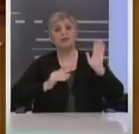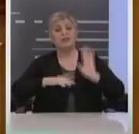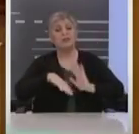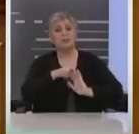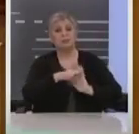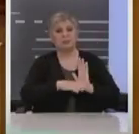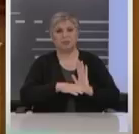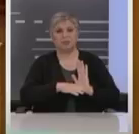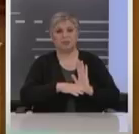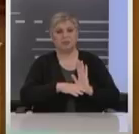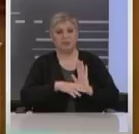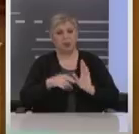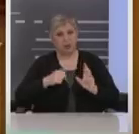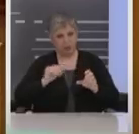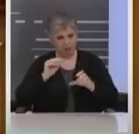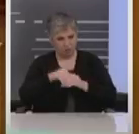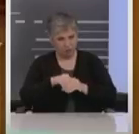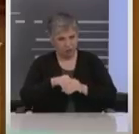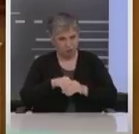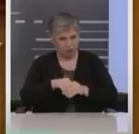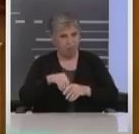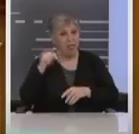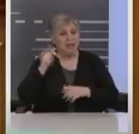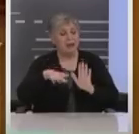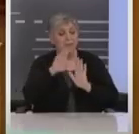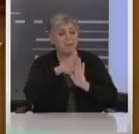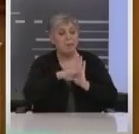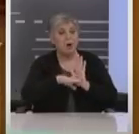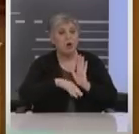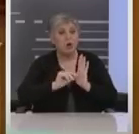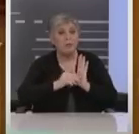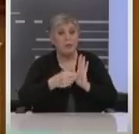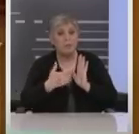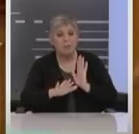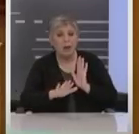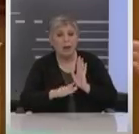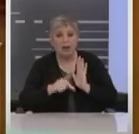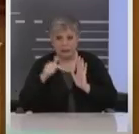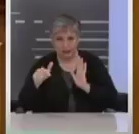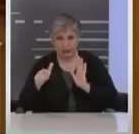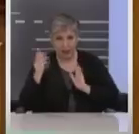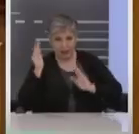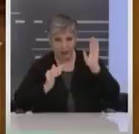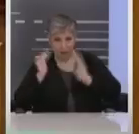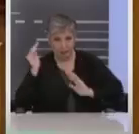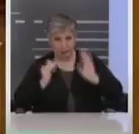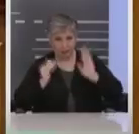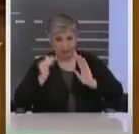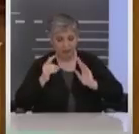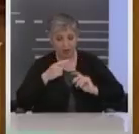υλοποιούμε. Το αμφισβητείτε το πρόγραμμα. Βγαίνετε να πείτε στον ελληνικό λαό αλλά και στους εταίρους